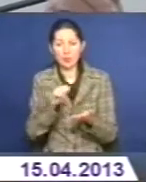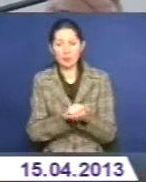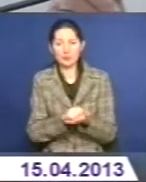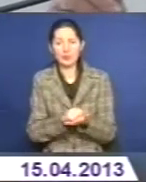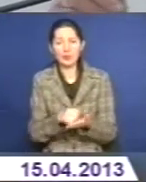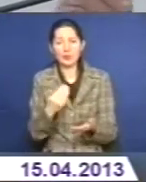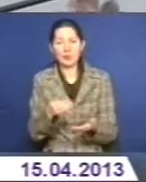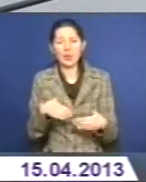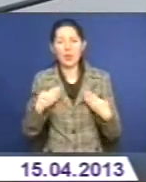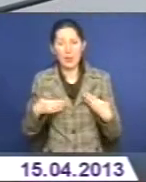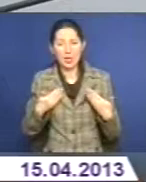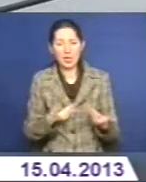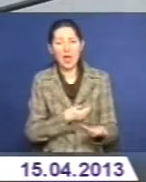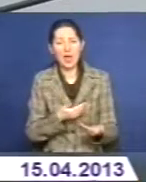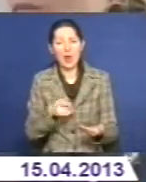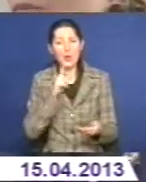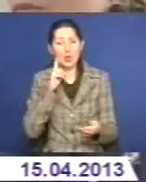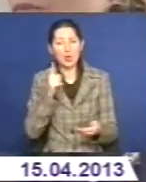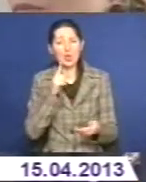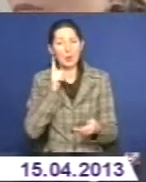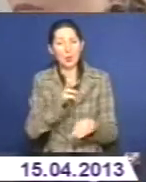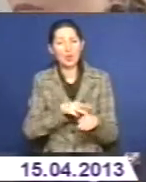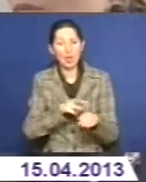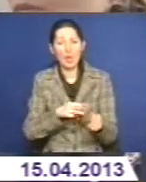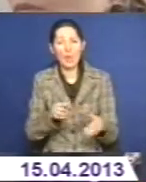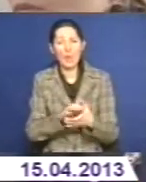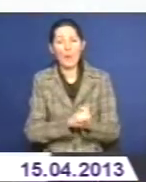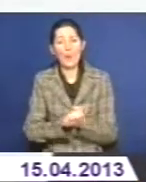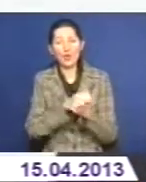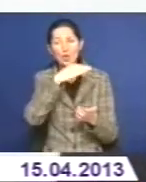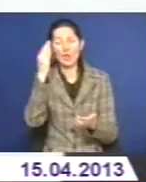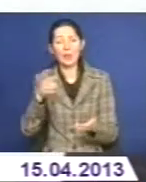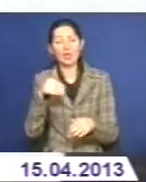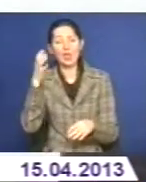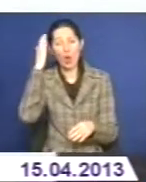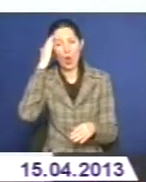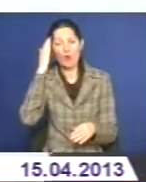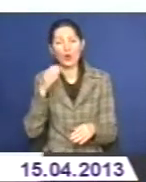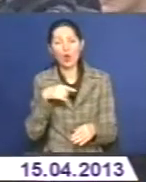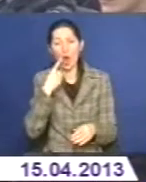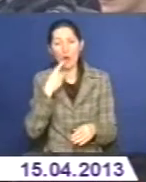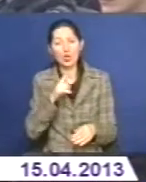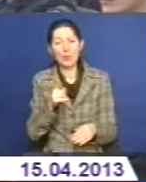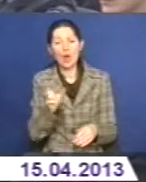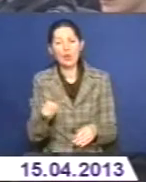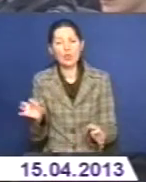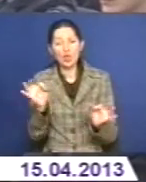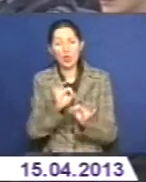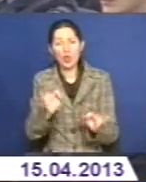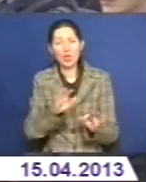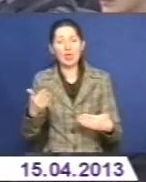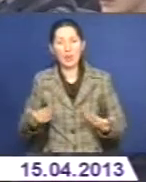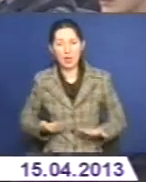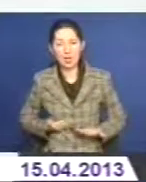міцного здоров'я та мирного неба над головою. Побажав, щоб людям ніколи не довелося пережити жахів війни. Правоохоронці, в свою